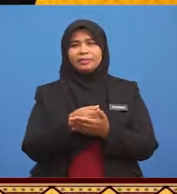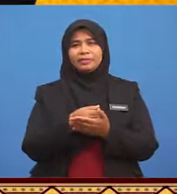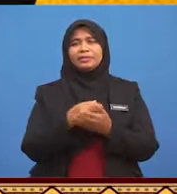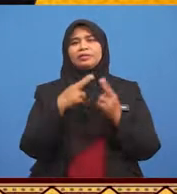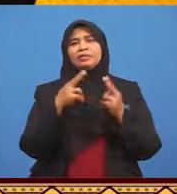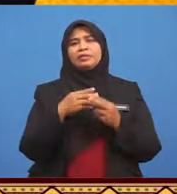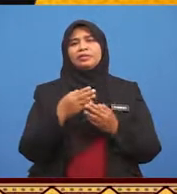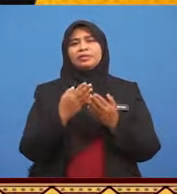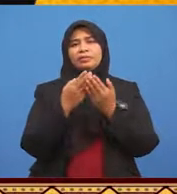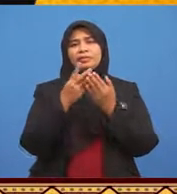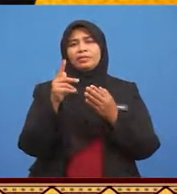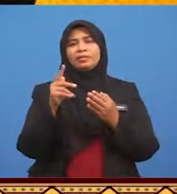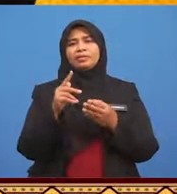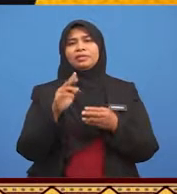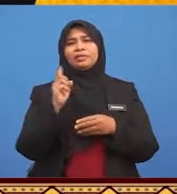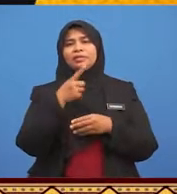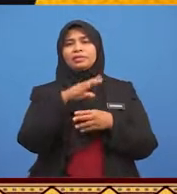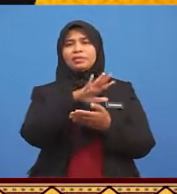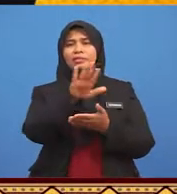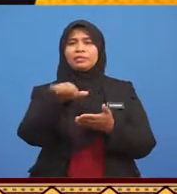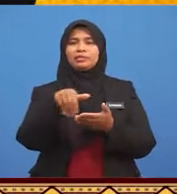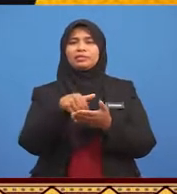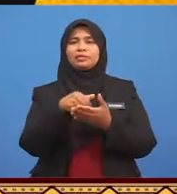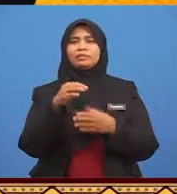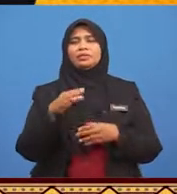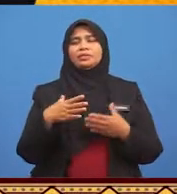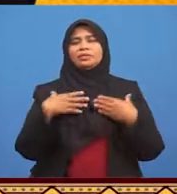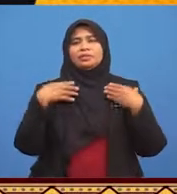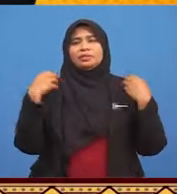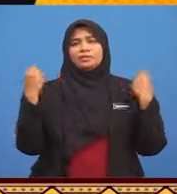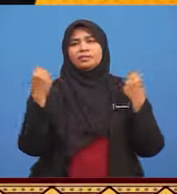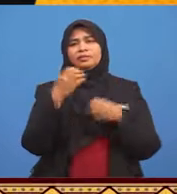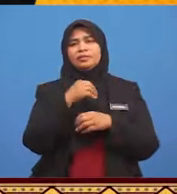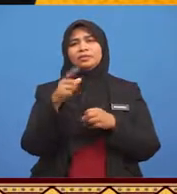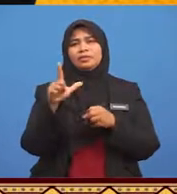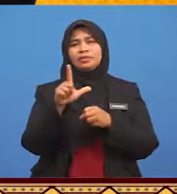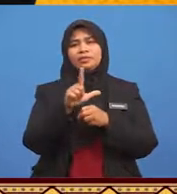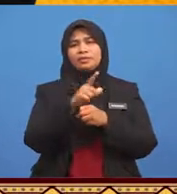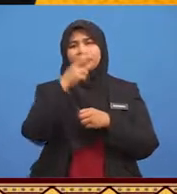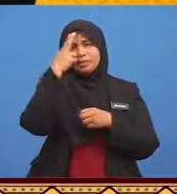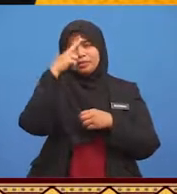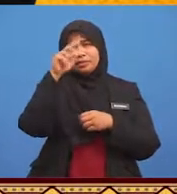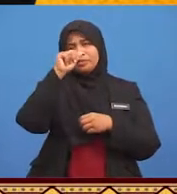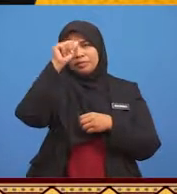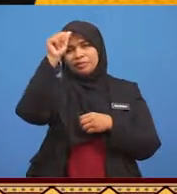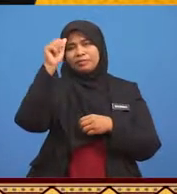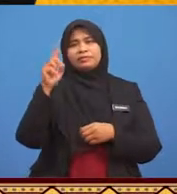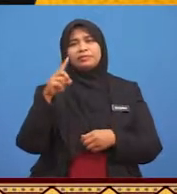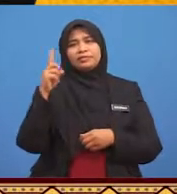Ustazah doakan kita semua beroleh nikmat kesihatan dan dilimpahi rahmat Allah SWT